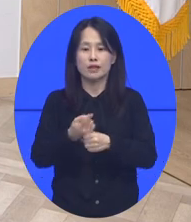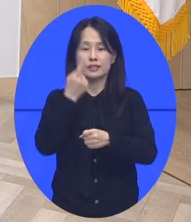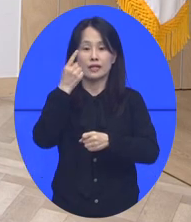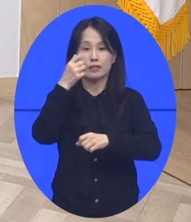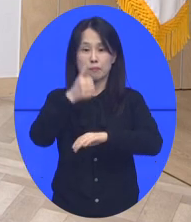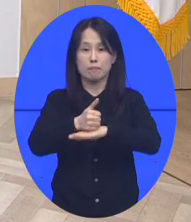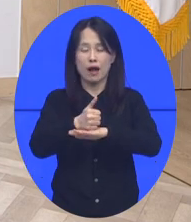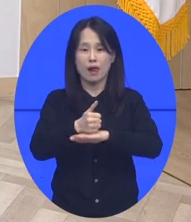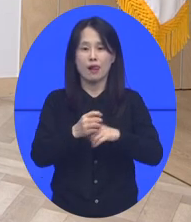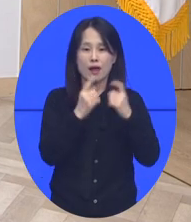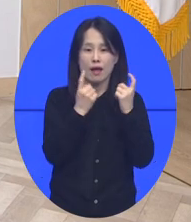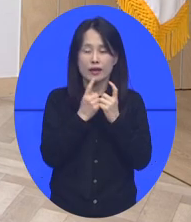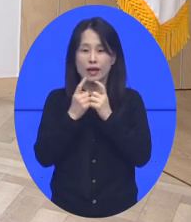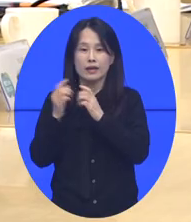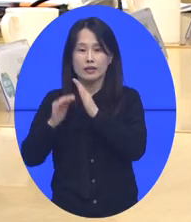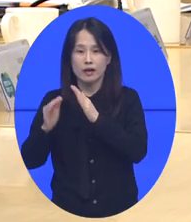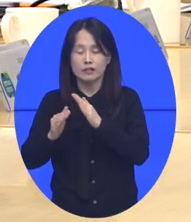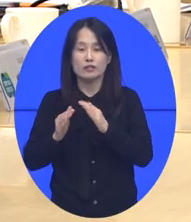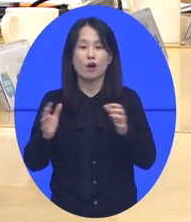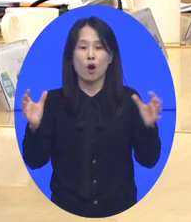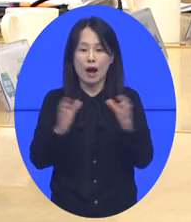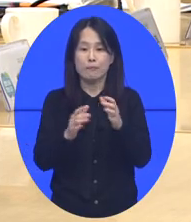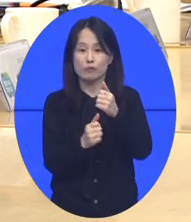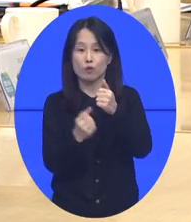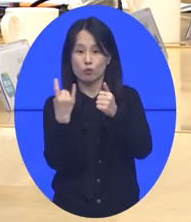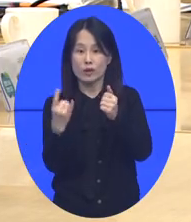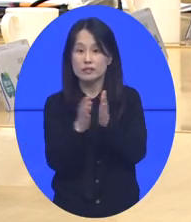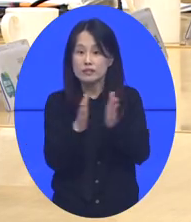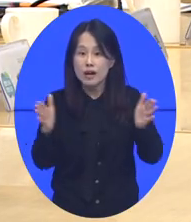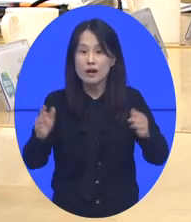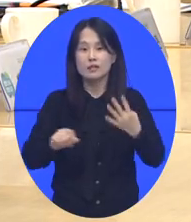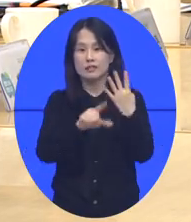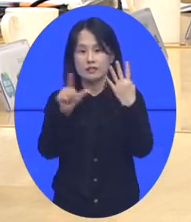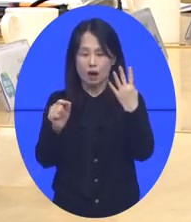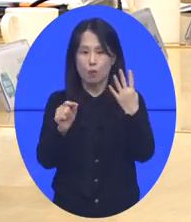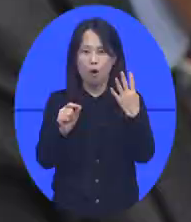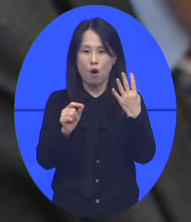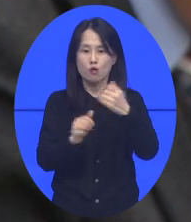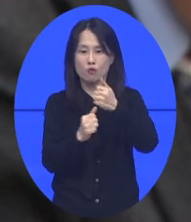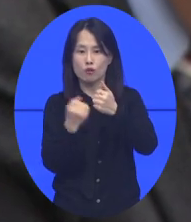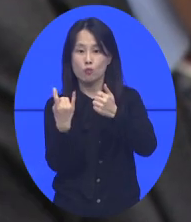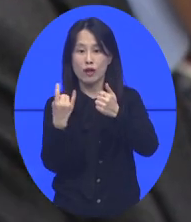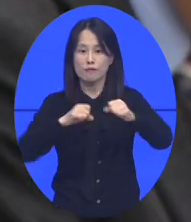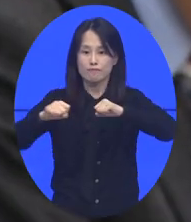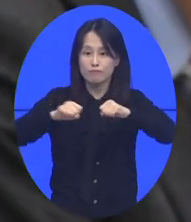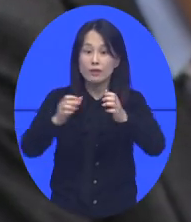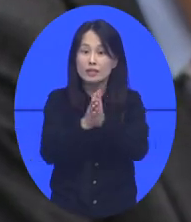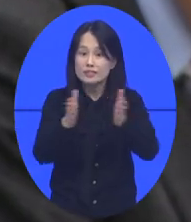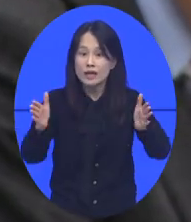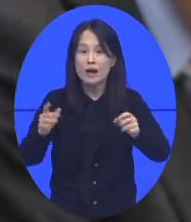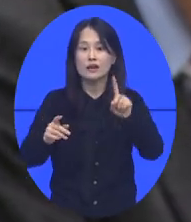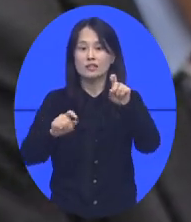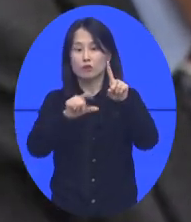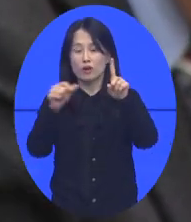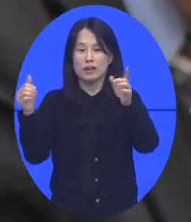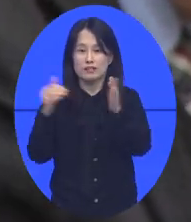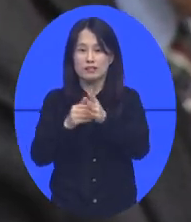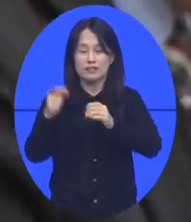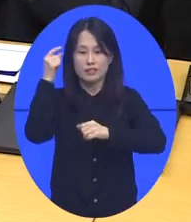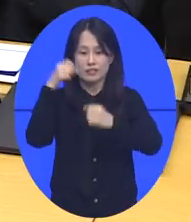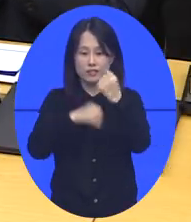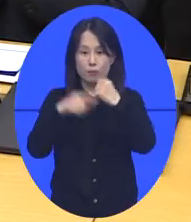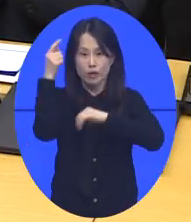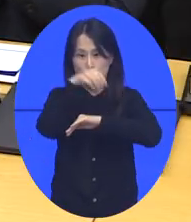말 민간합동 추진위원회 출범에 이어 4월 공론화위원회를 가동했고 11월까지 기본 계획